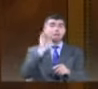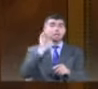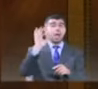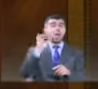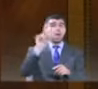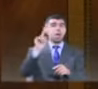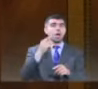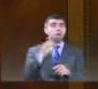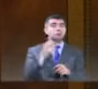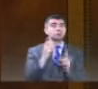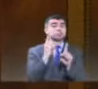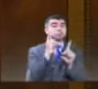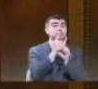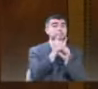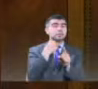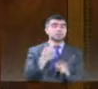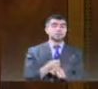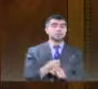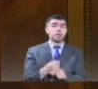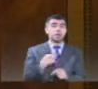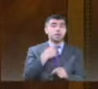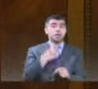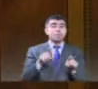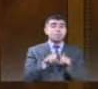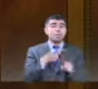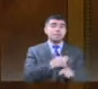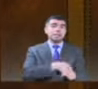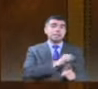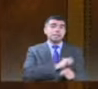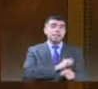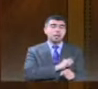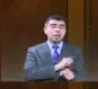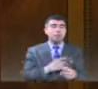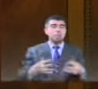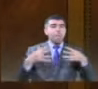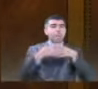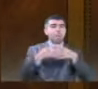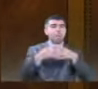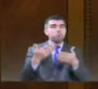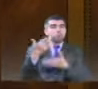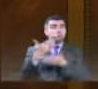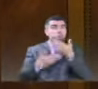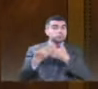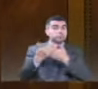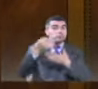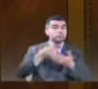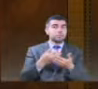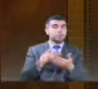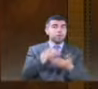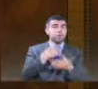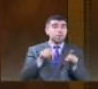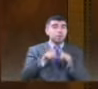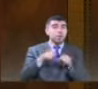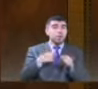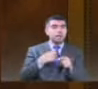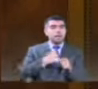باش نتكلم فيه. انا كنعرف باللي اسبانيا عندها مصالح مع المغرب، وباللي هذه المصالح خاصة الدور ديالي هو ندافع